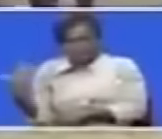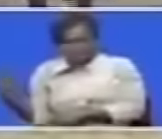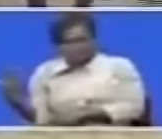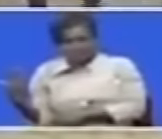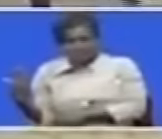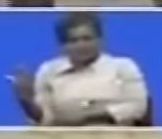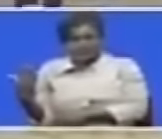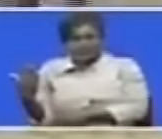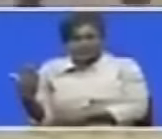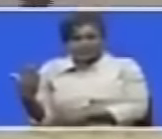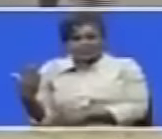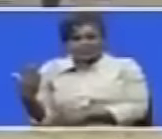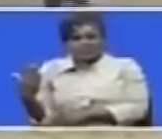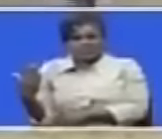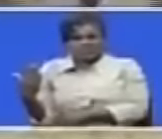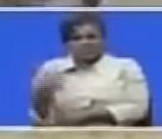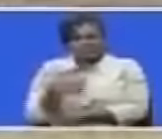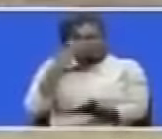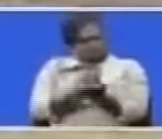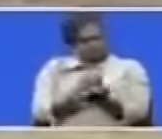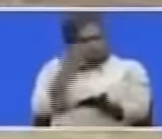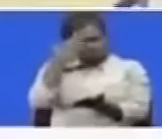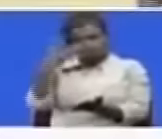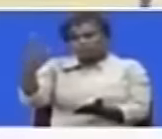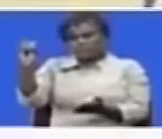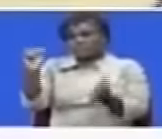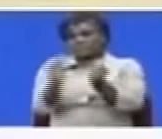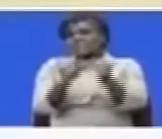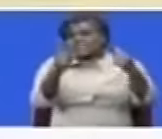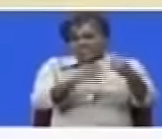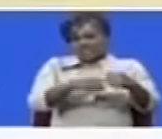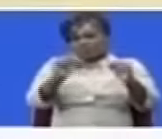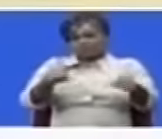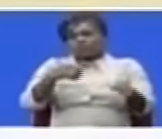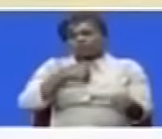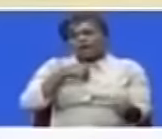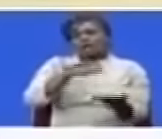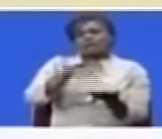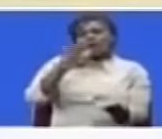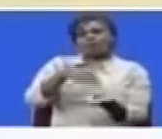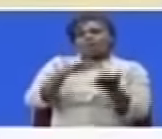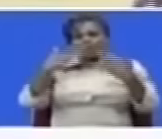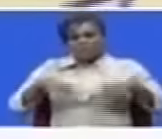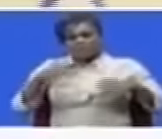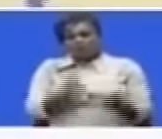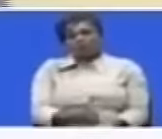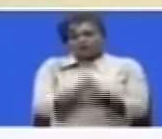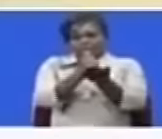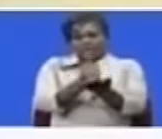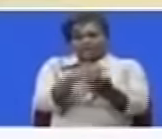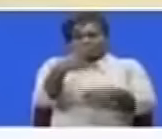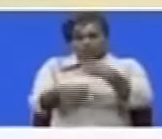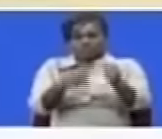run the sport. Mm-hmm. Yes, being and I'm sure by 2016 we'll have more guys and much more equipment to help progress the